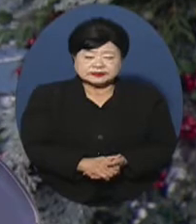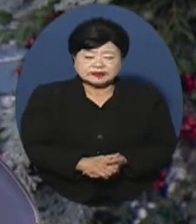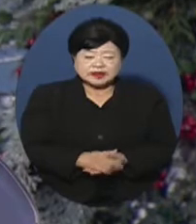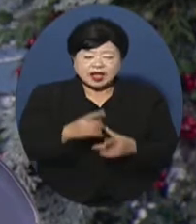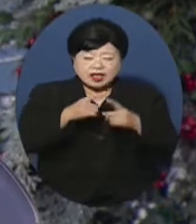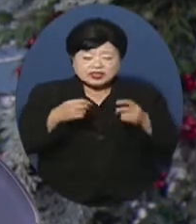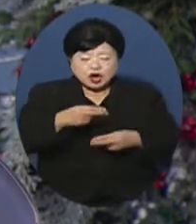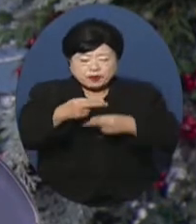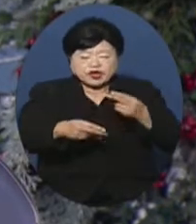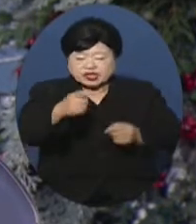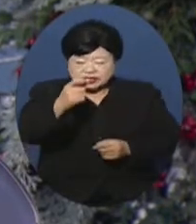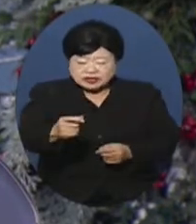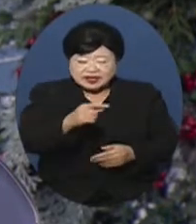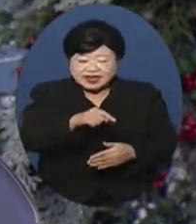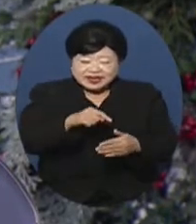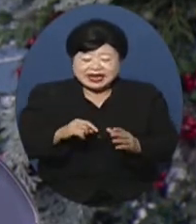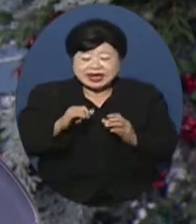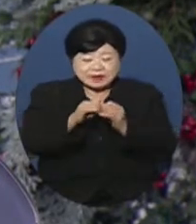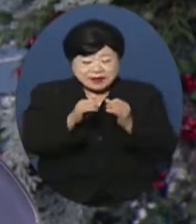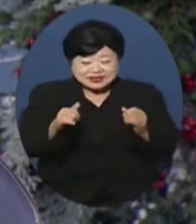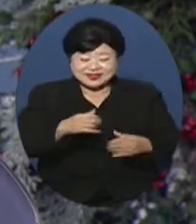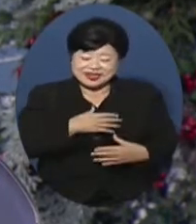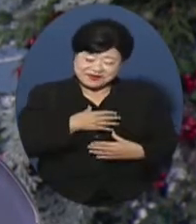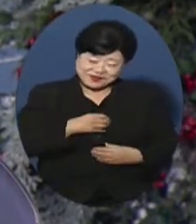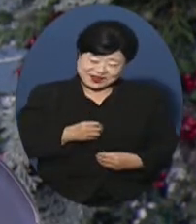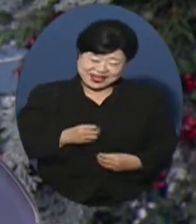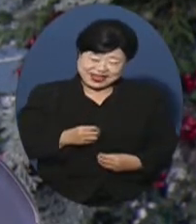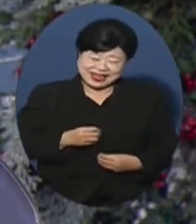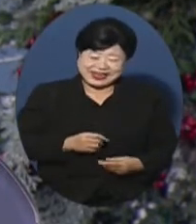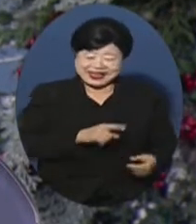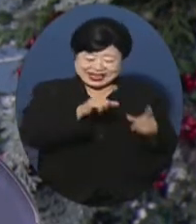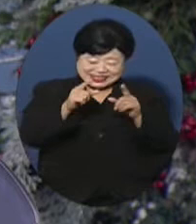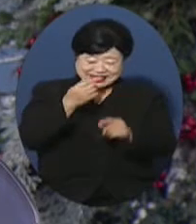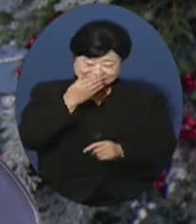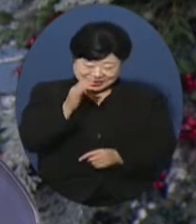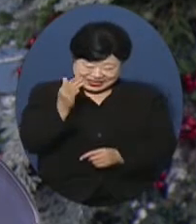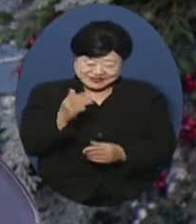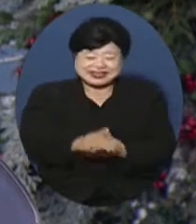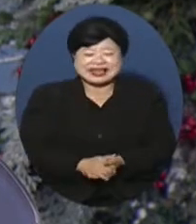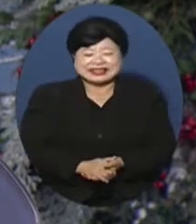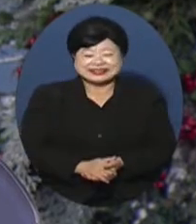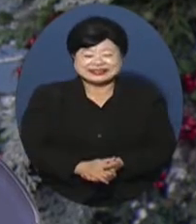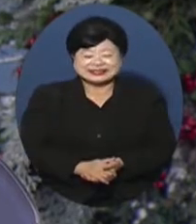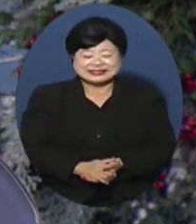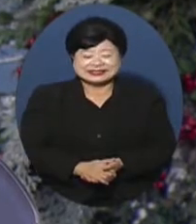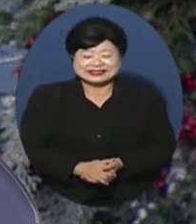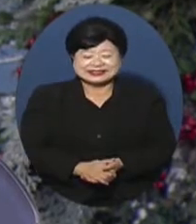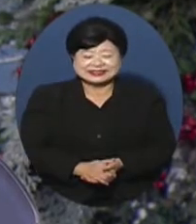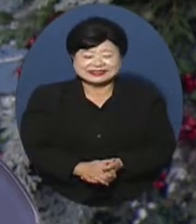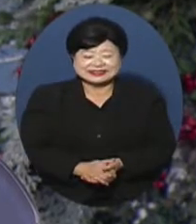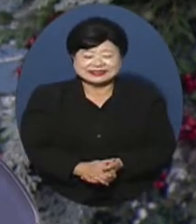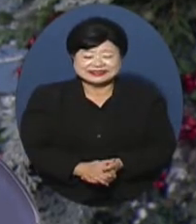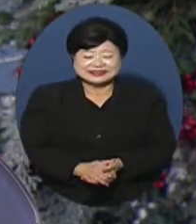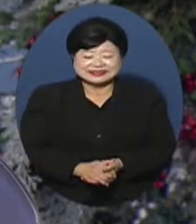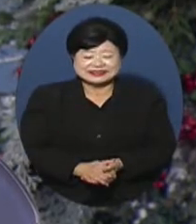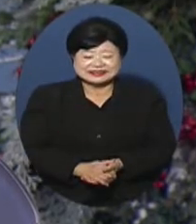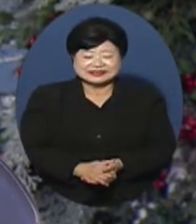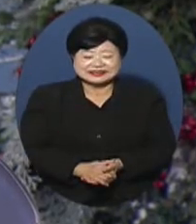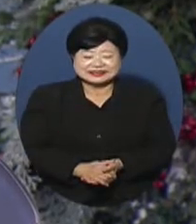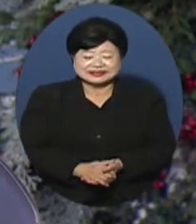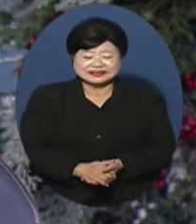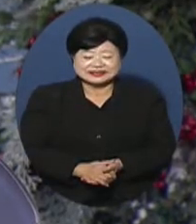그 안에 백성 의 편안하게 살 수 있다는 것입니다 예 또 생